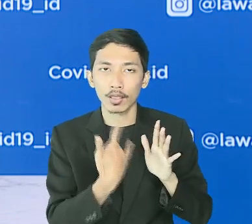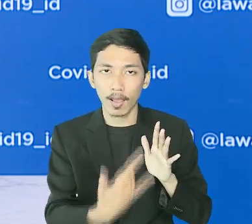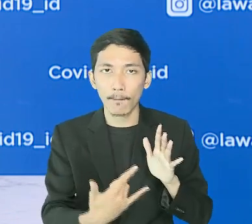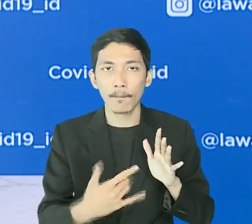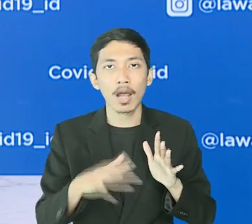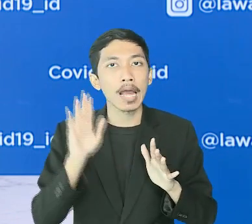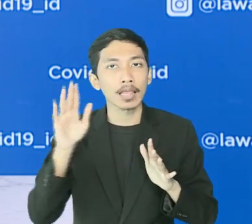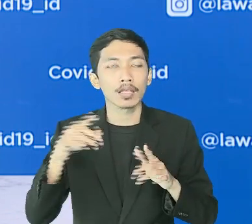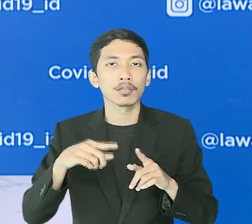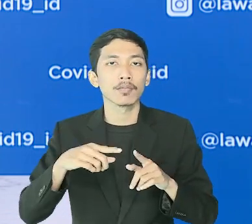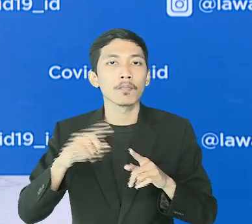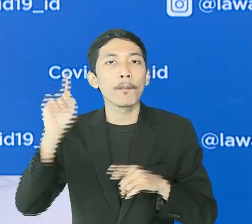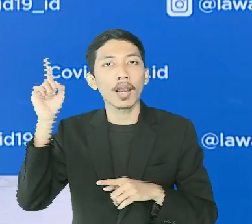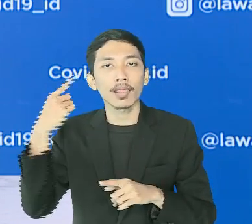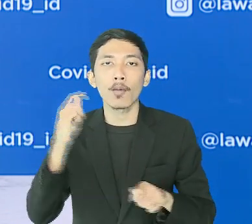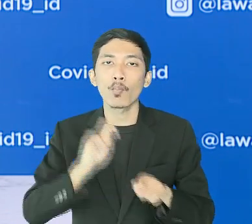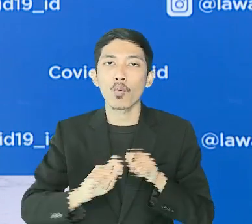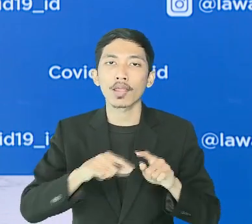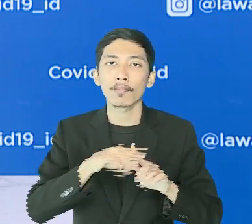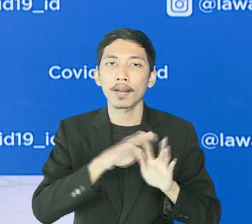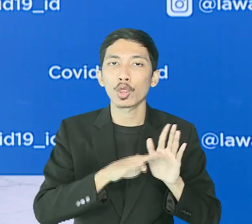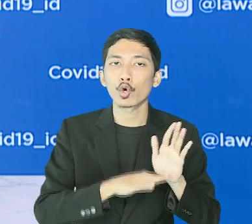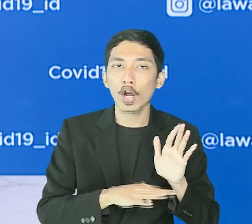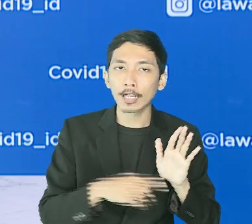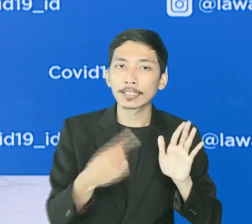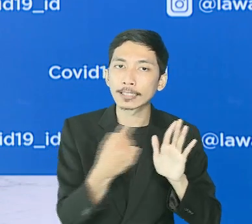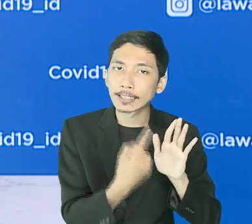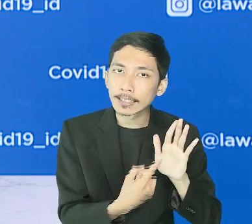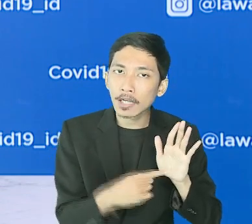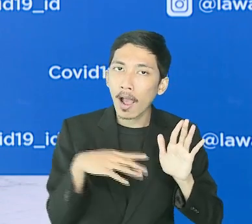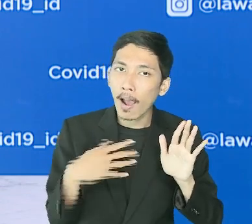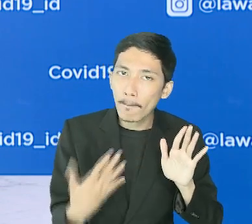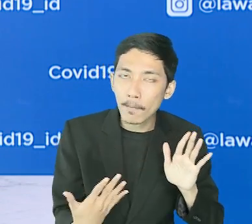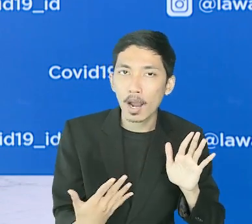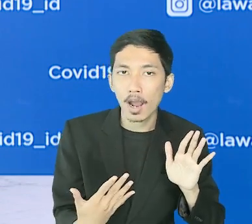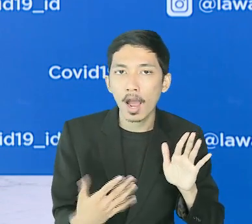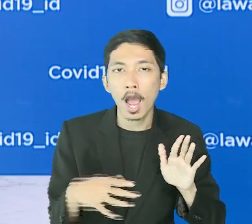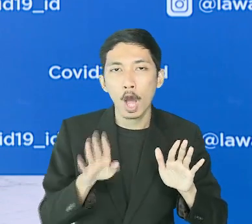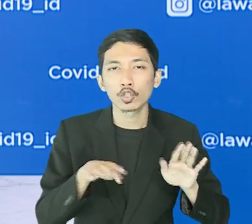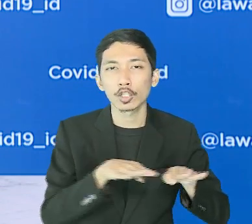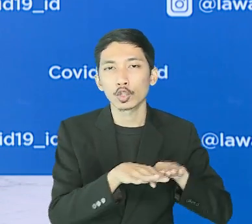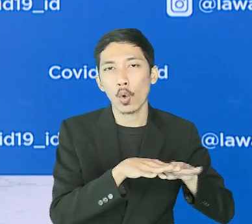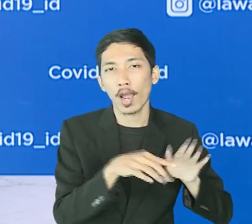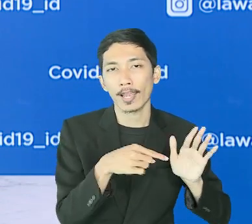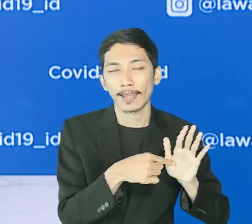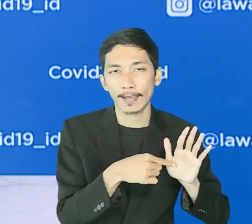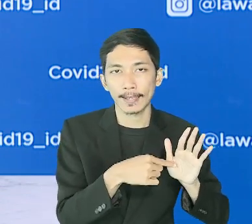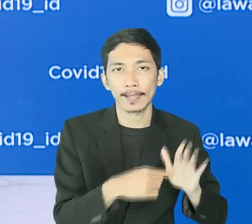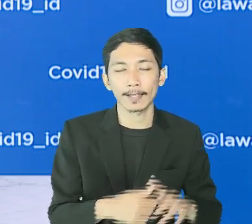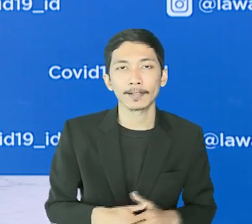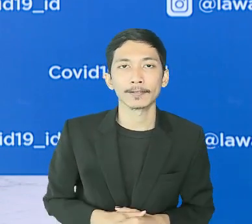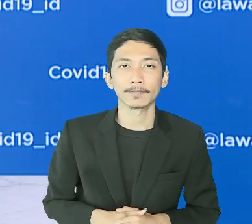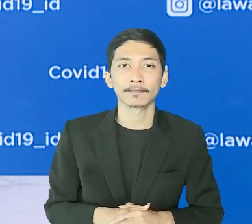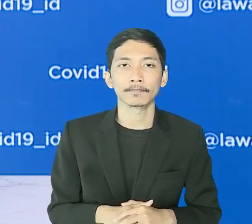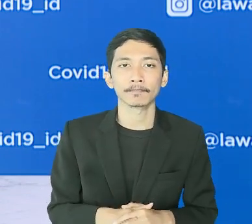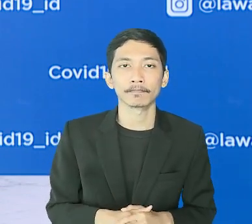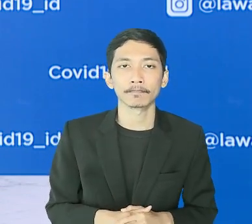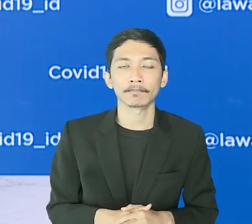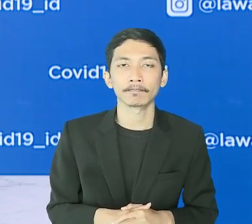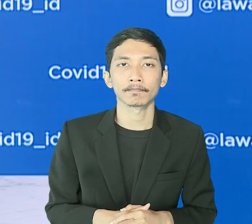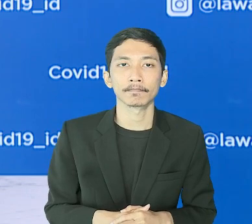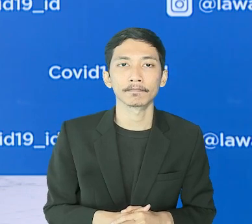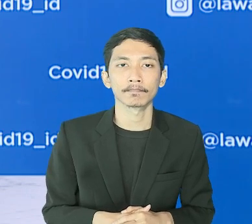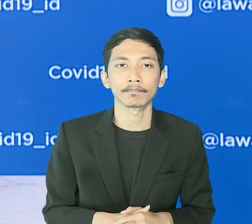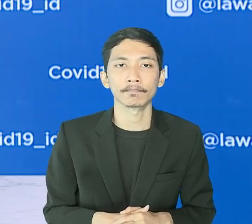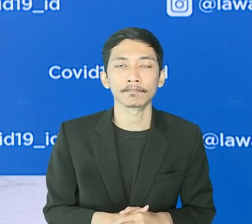aktivitas masyarakat serta mobilitas yang diatur menyesuaikan data kasus dan kondisi real di